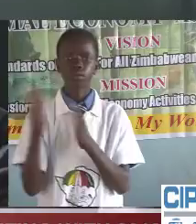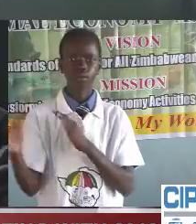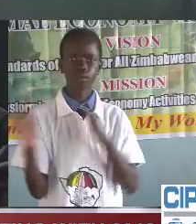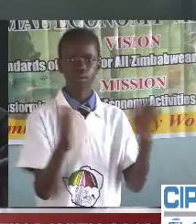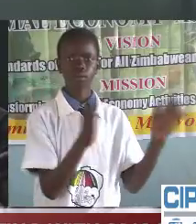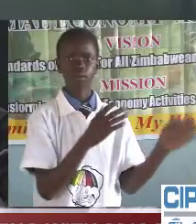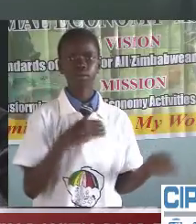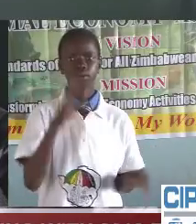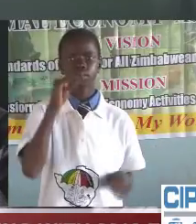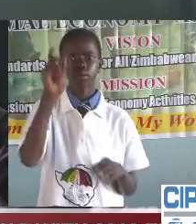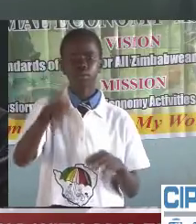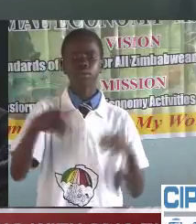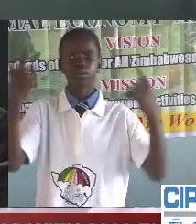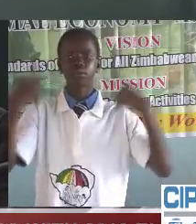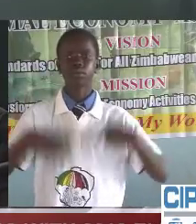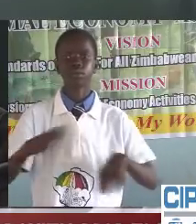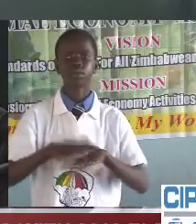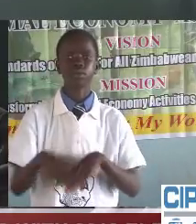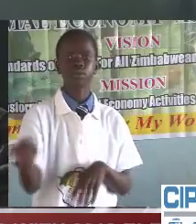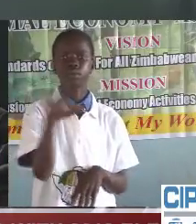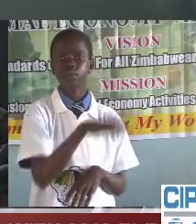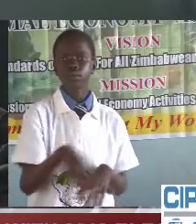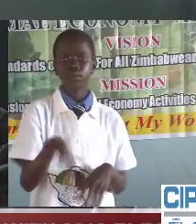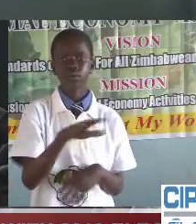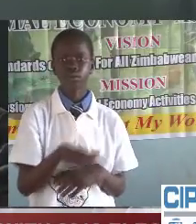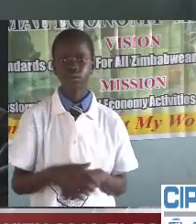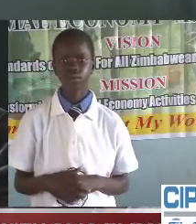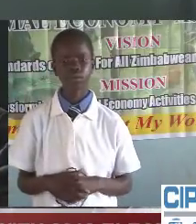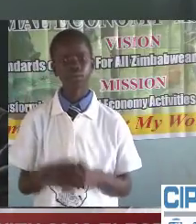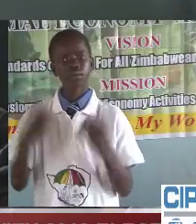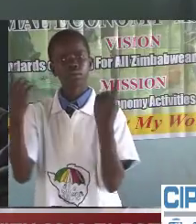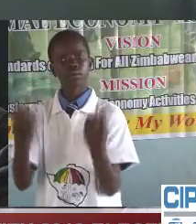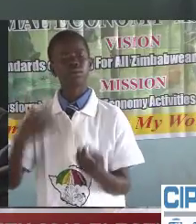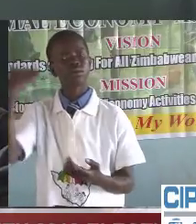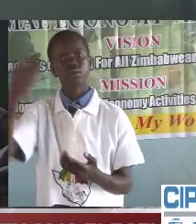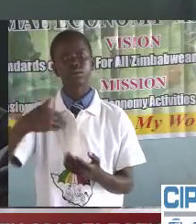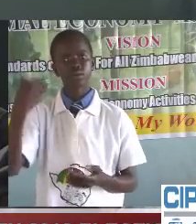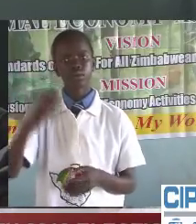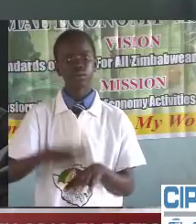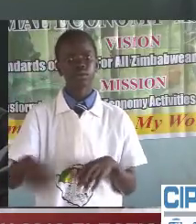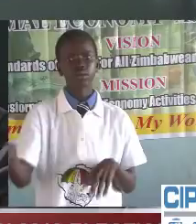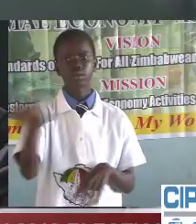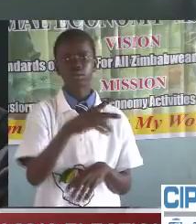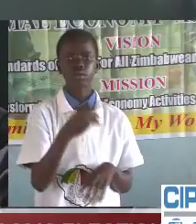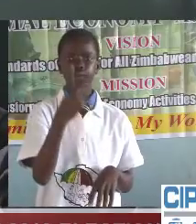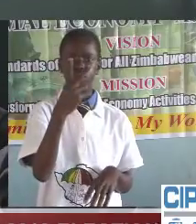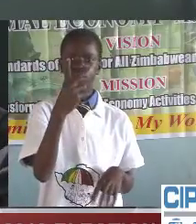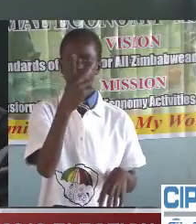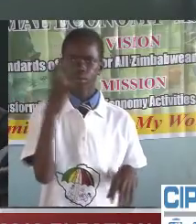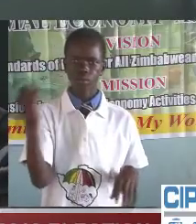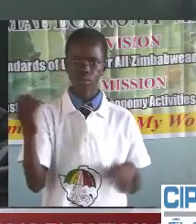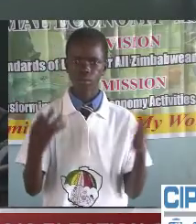nechivavarirwa chamuinacho pamusoro poupenyu hwedu. Tagara misika ike zvino tirikwanisa ma20 years